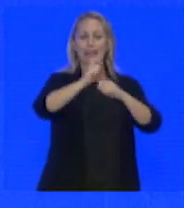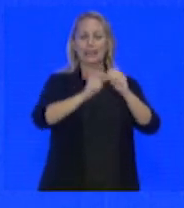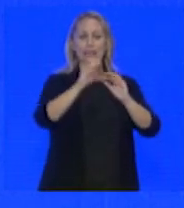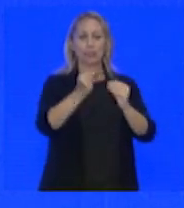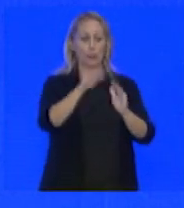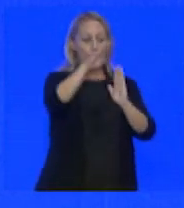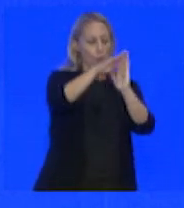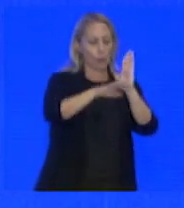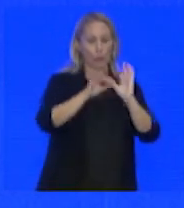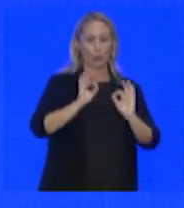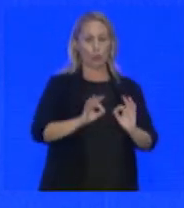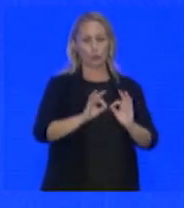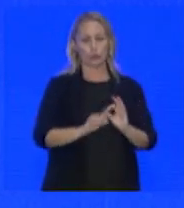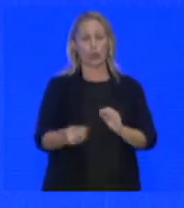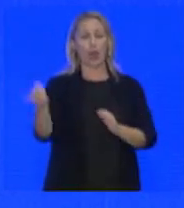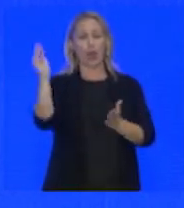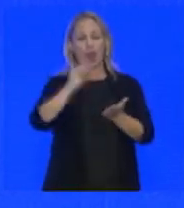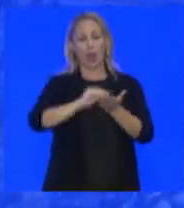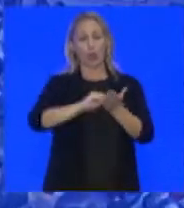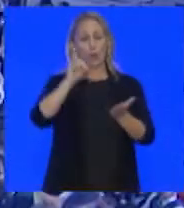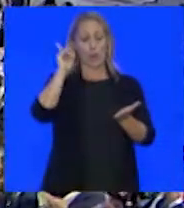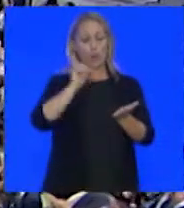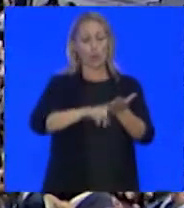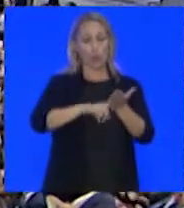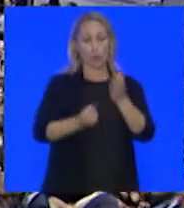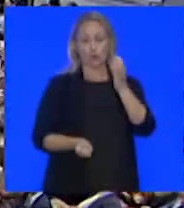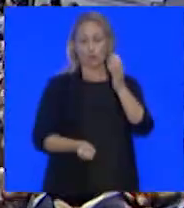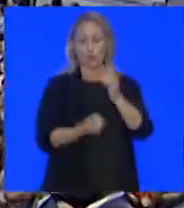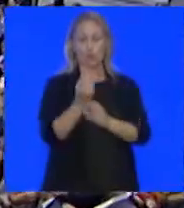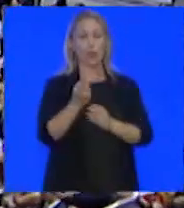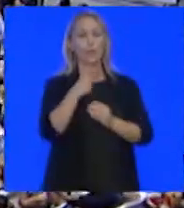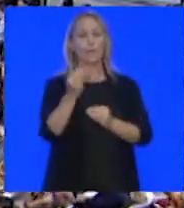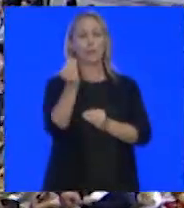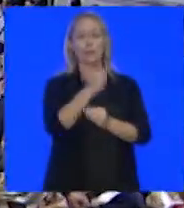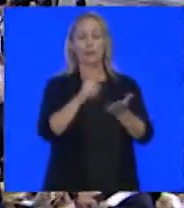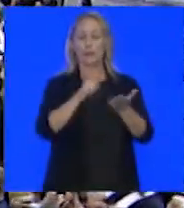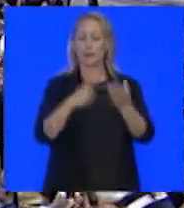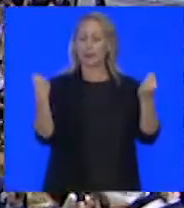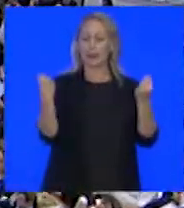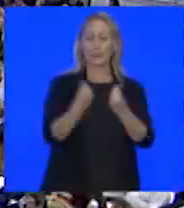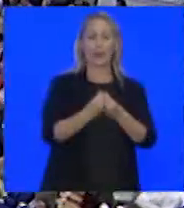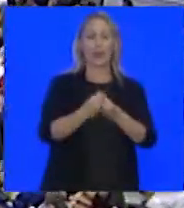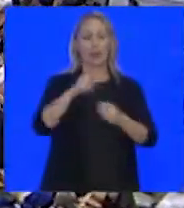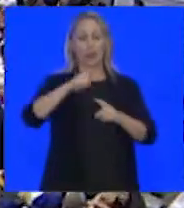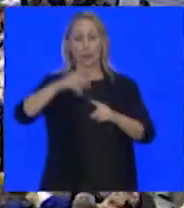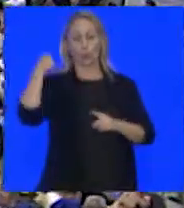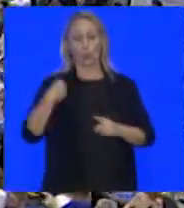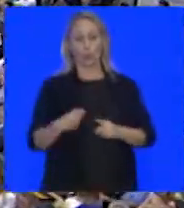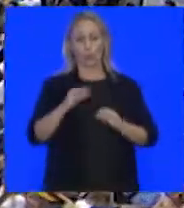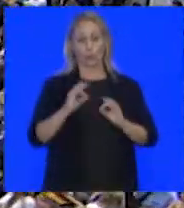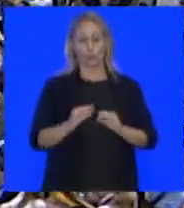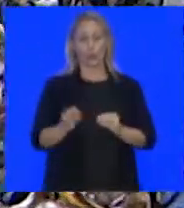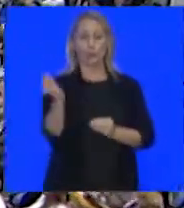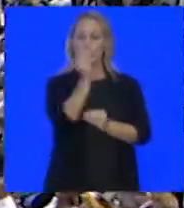Εξυγχρονίζεται επίσης η τόσο σημαντική νομοθεσία για τις συμπράξεις μεταξύ δημόσιου και ιδιωτικού τομέα. Και